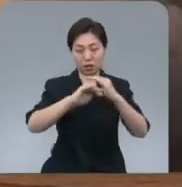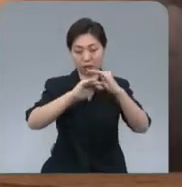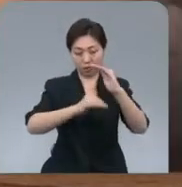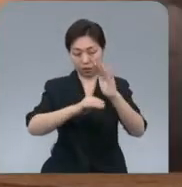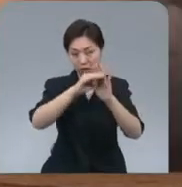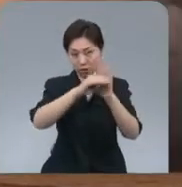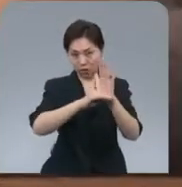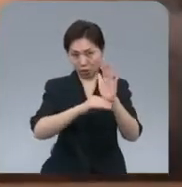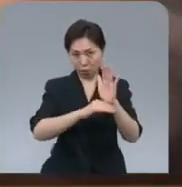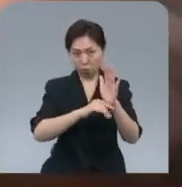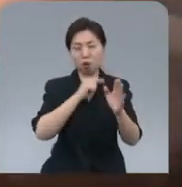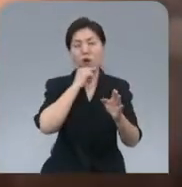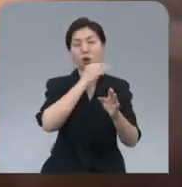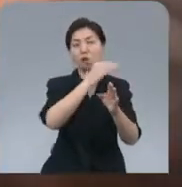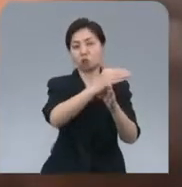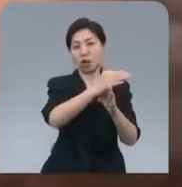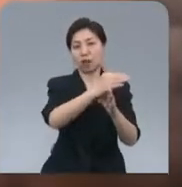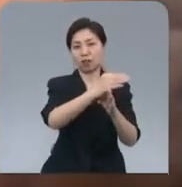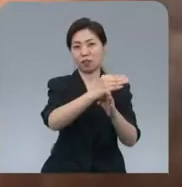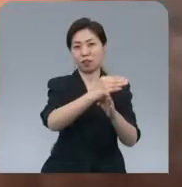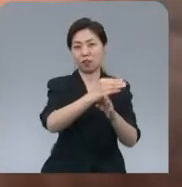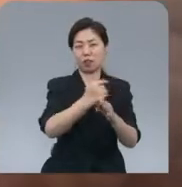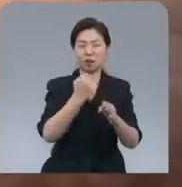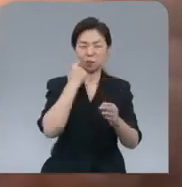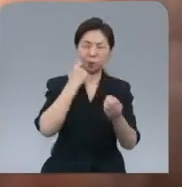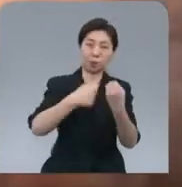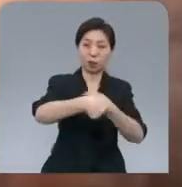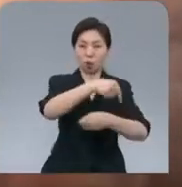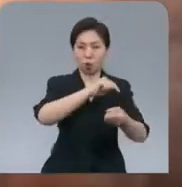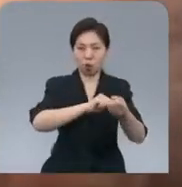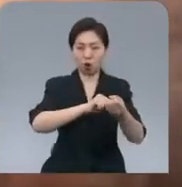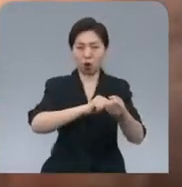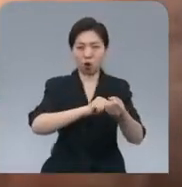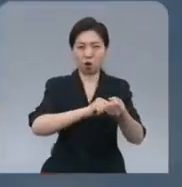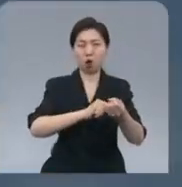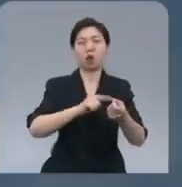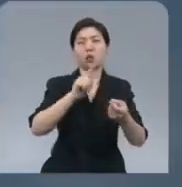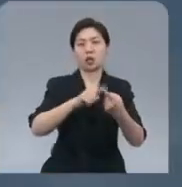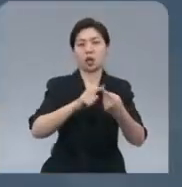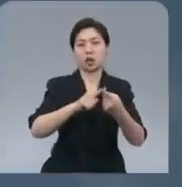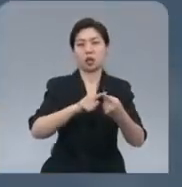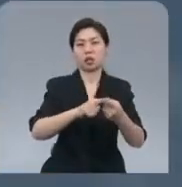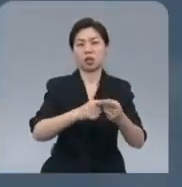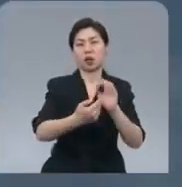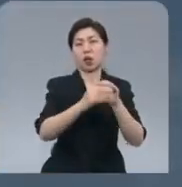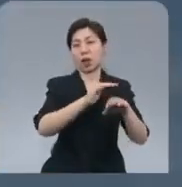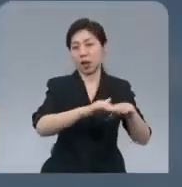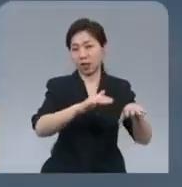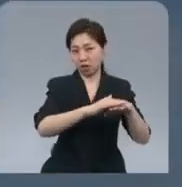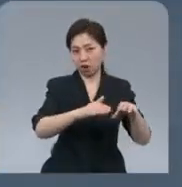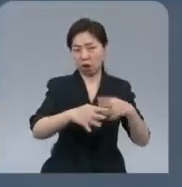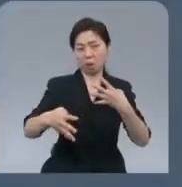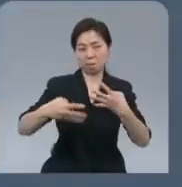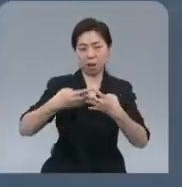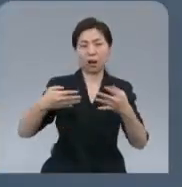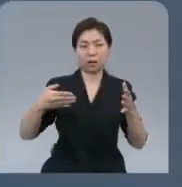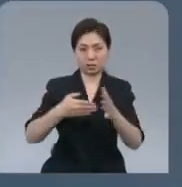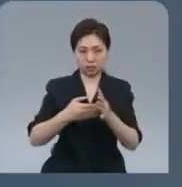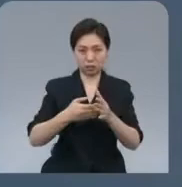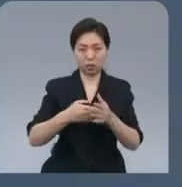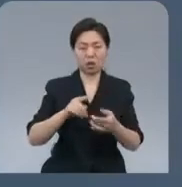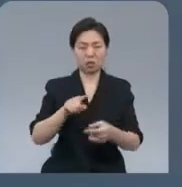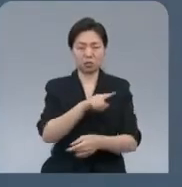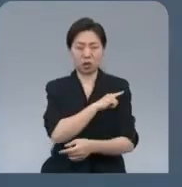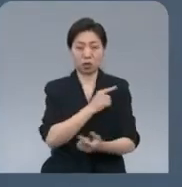北韓の相次ぐミサイルの試験発射などで膠着状態にある米朝た今の現状を解決するための米